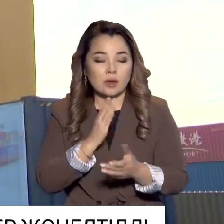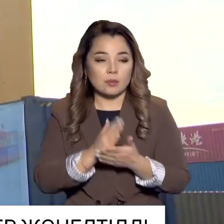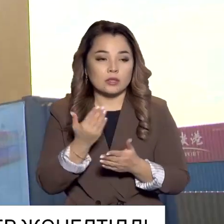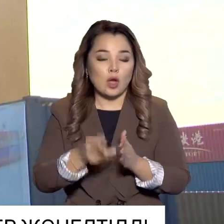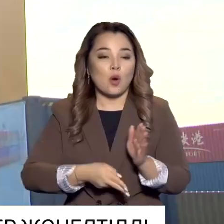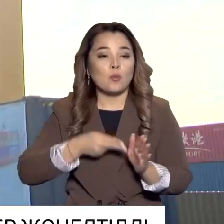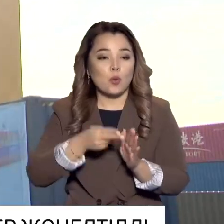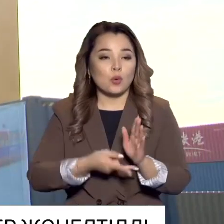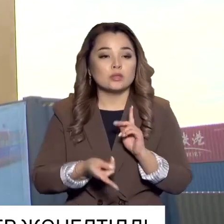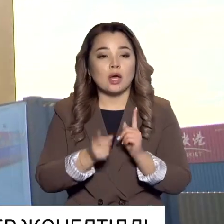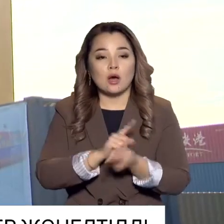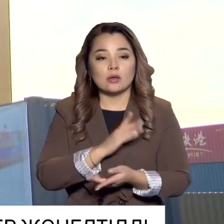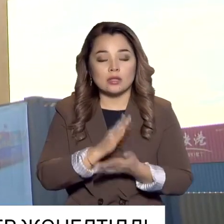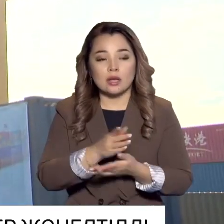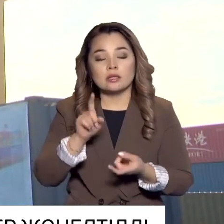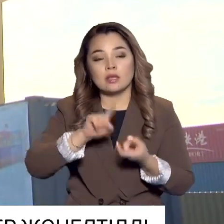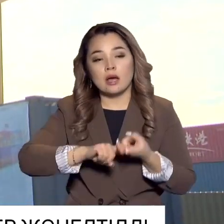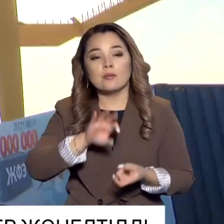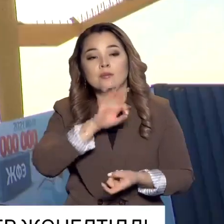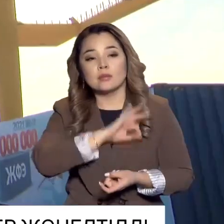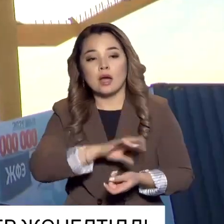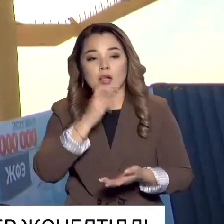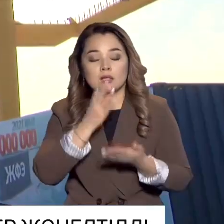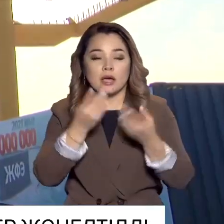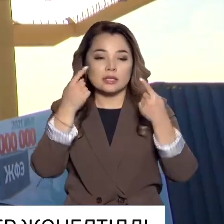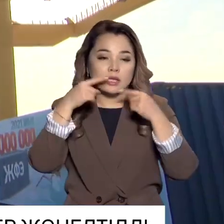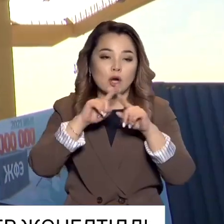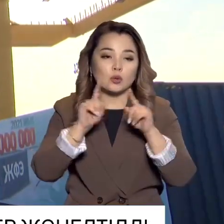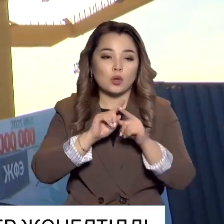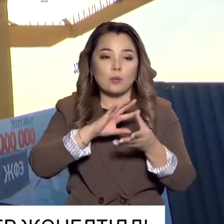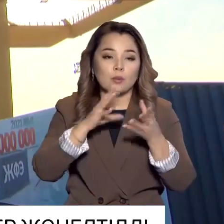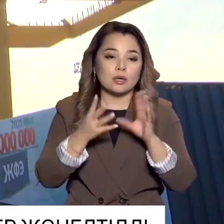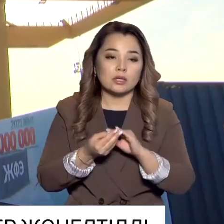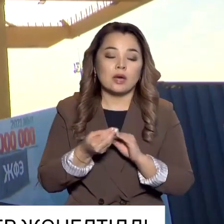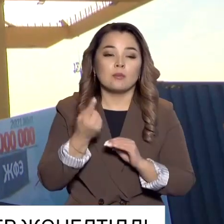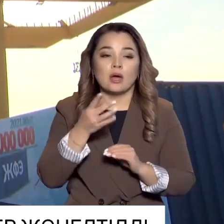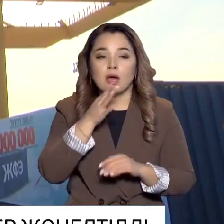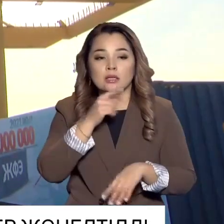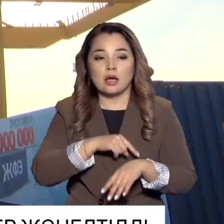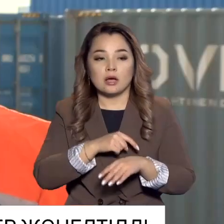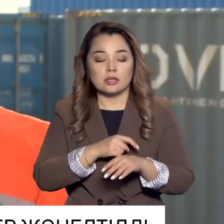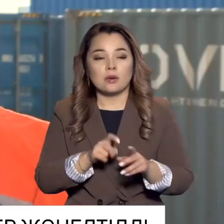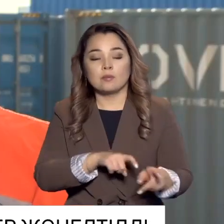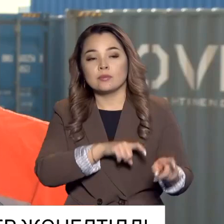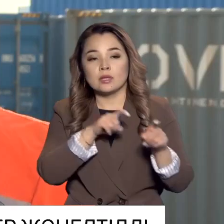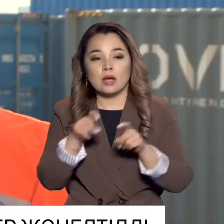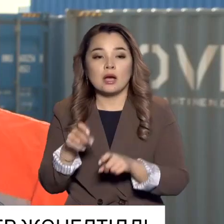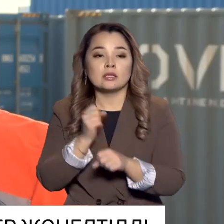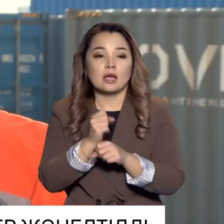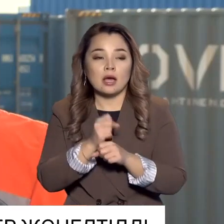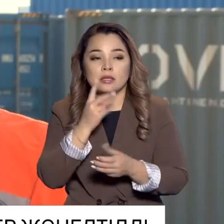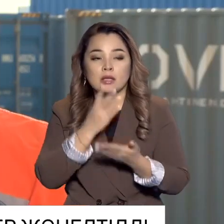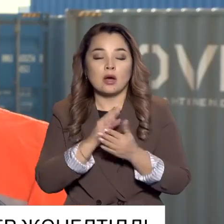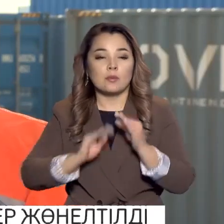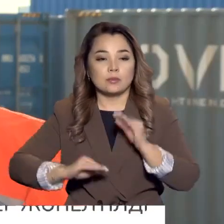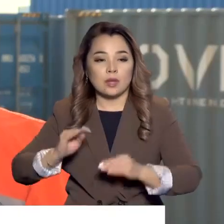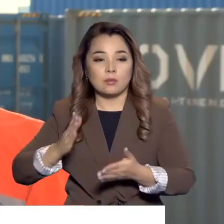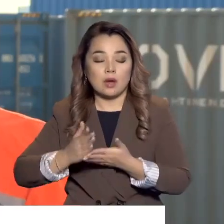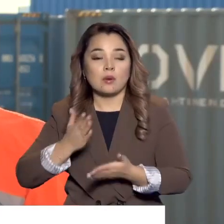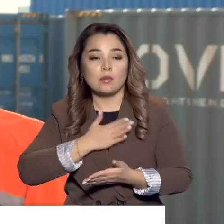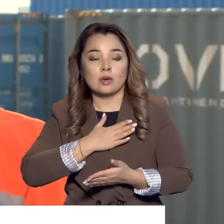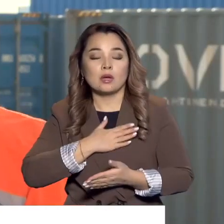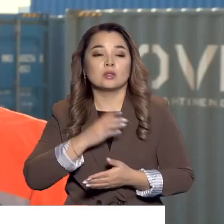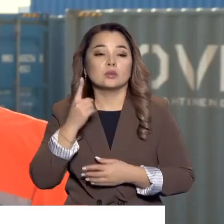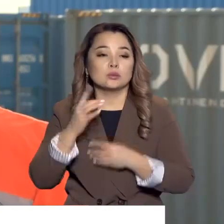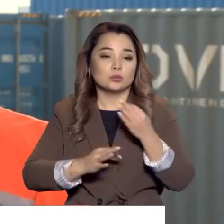Қазақстанның пойызына ауыстырылып тиелді. Арнайы техникалар арқасында оған бар жоғы 1 сағат уақыт кетті. Суткасына біздің терминал